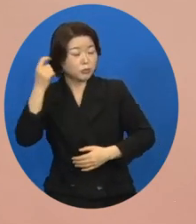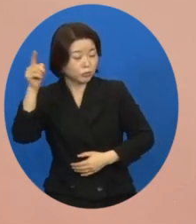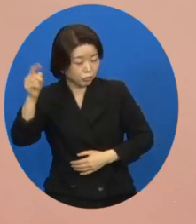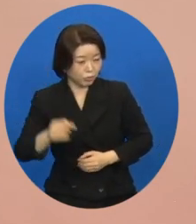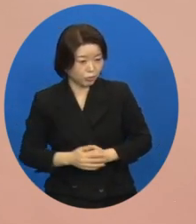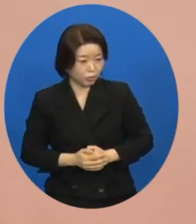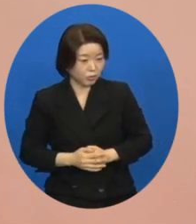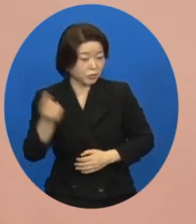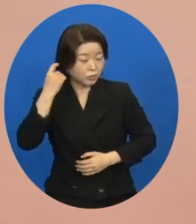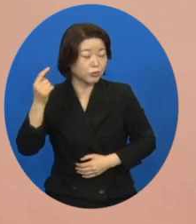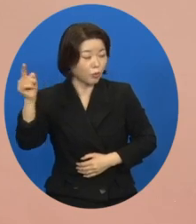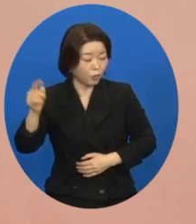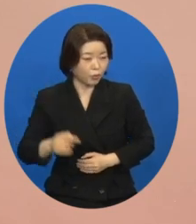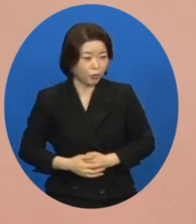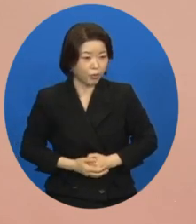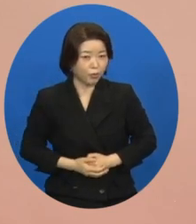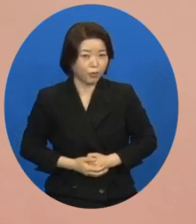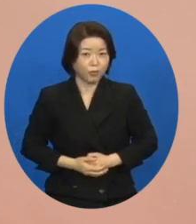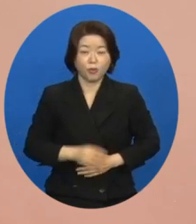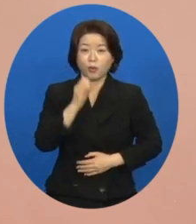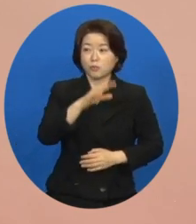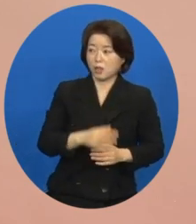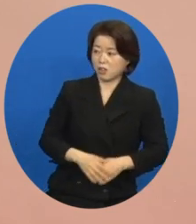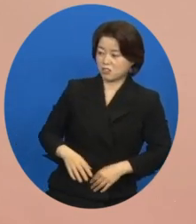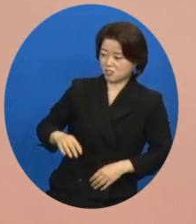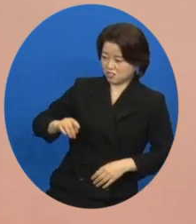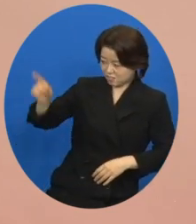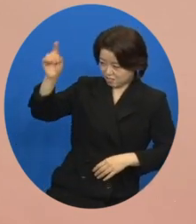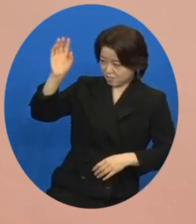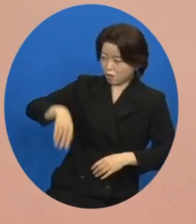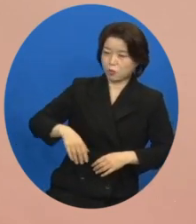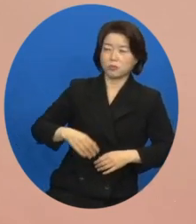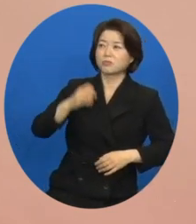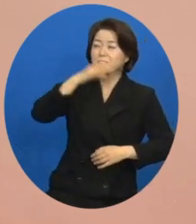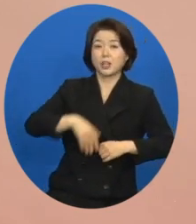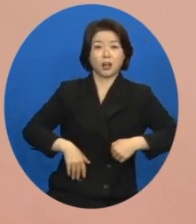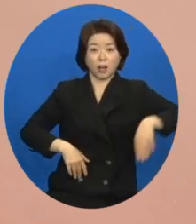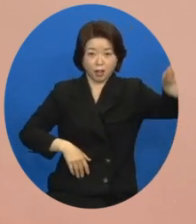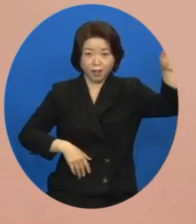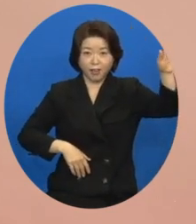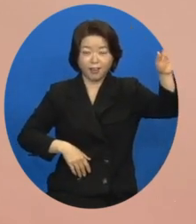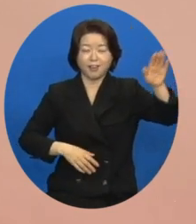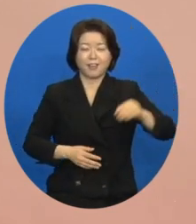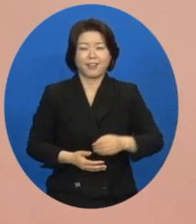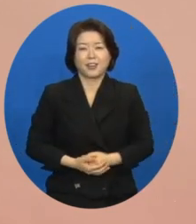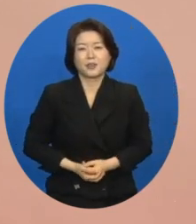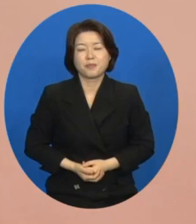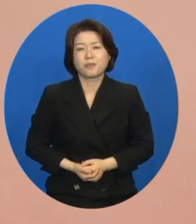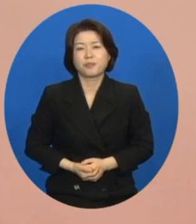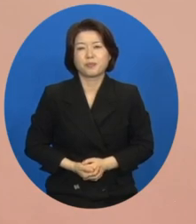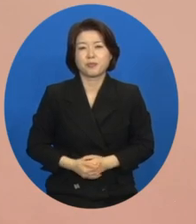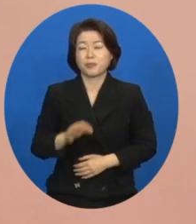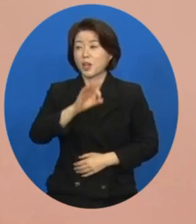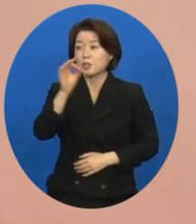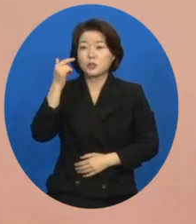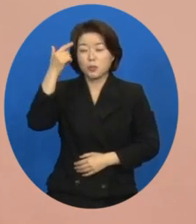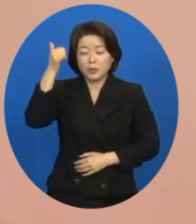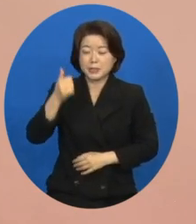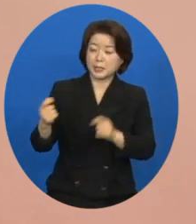듣는다고. 그랬더니 으이씨 하고 가더군요. 이 목사님 옆에서